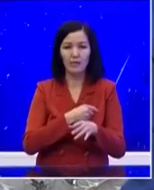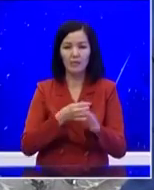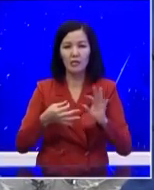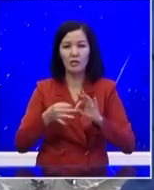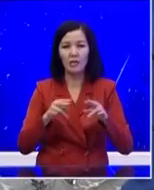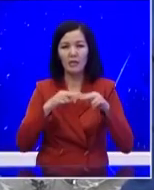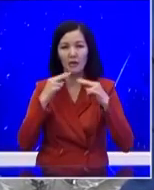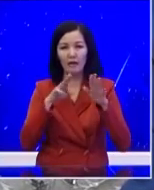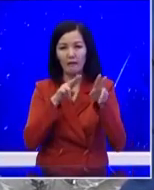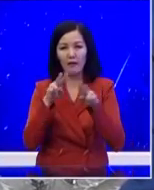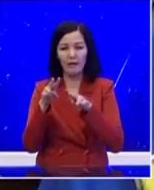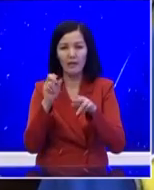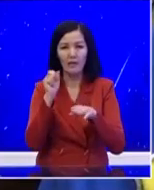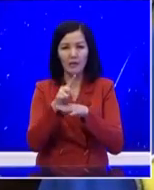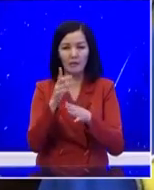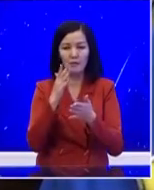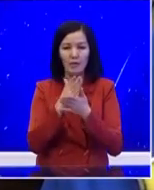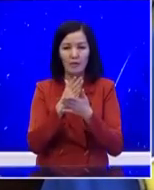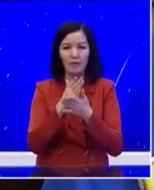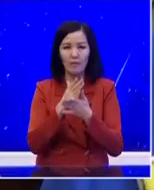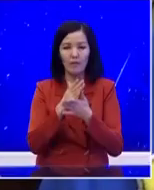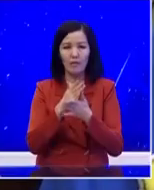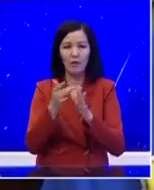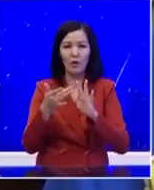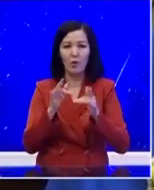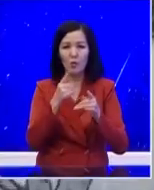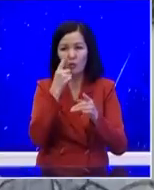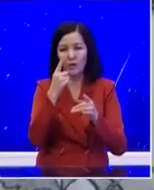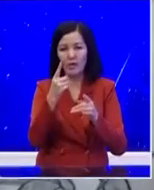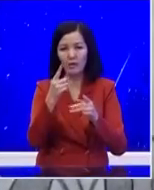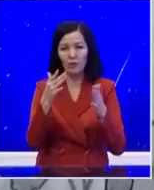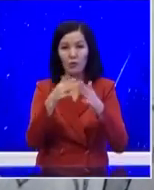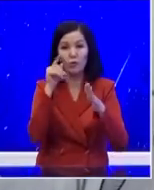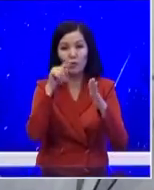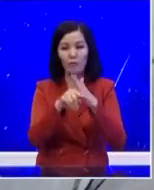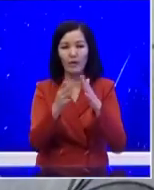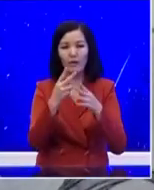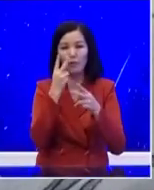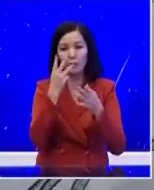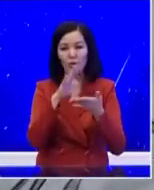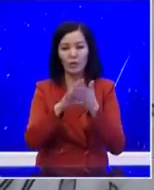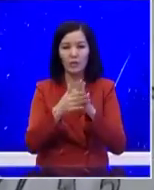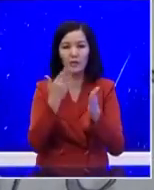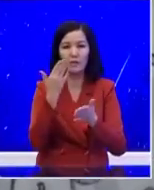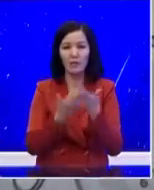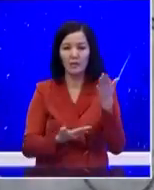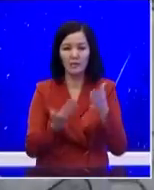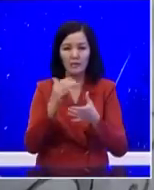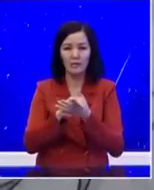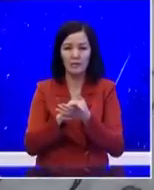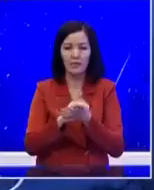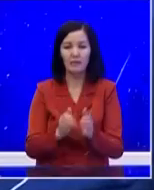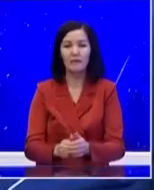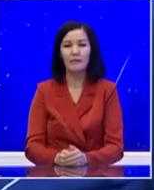қадағалап отырады, арнайы тапсырмада береді. Дайындықты онлайн жүйеде бақылап, үйлеріне де барады. Жағдаймен танысып, толғандырған мәселелерін